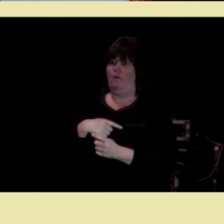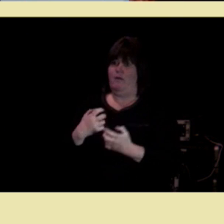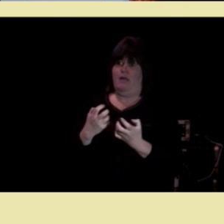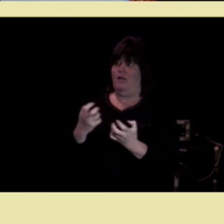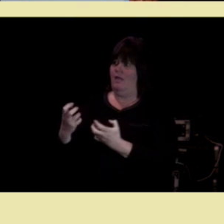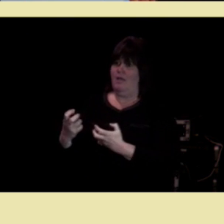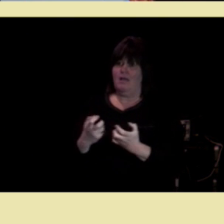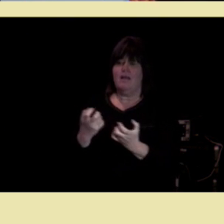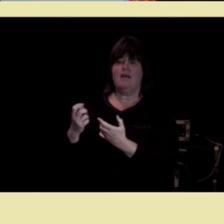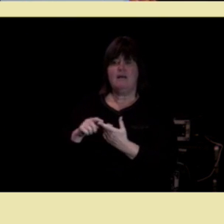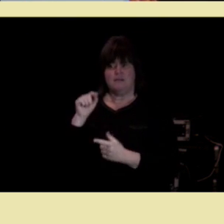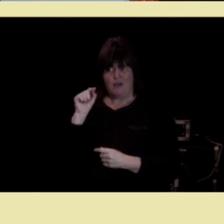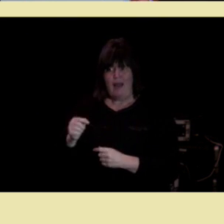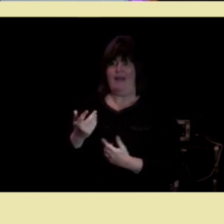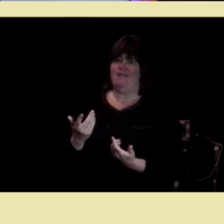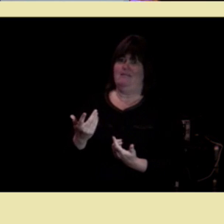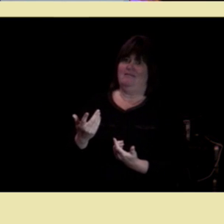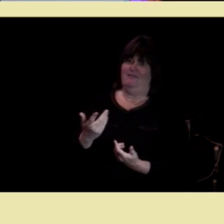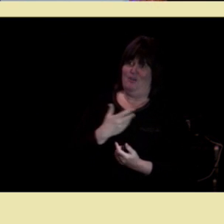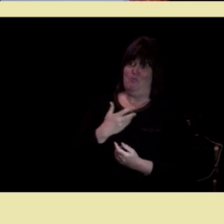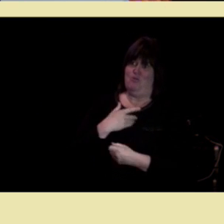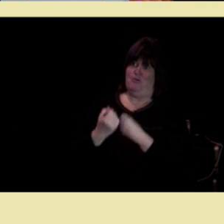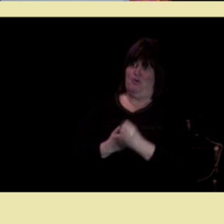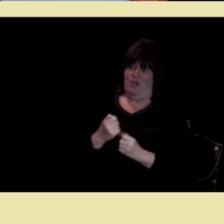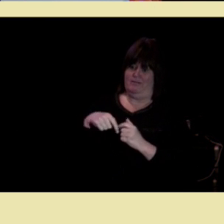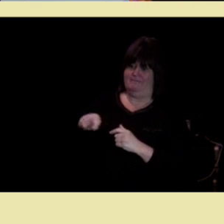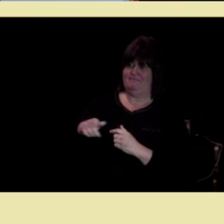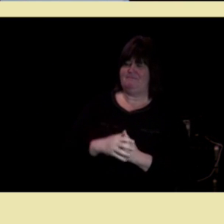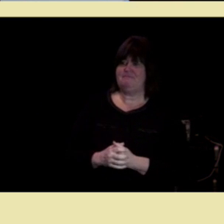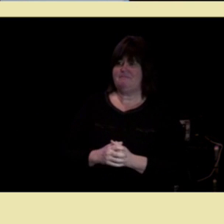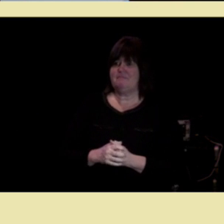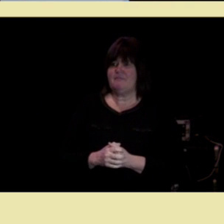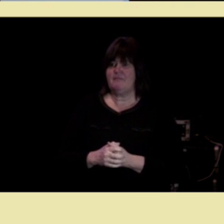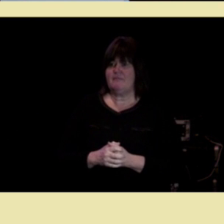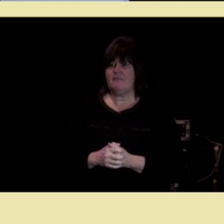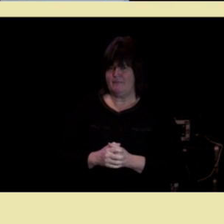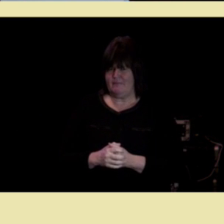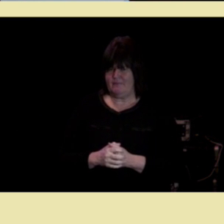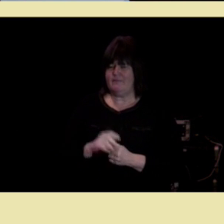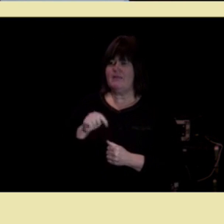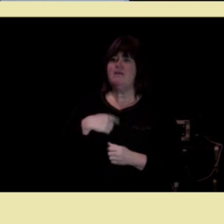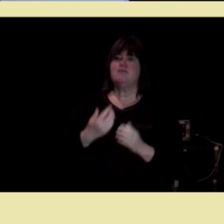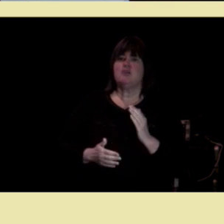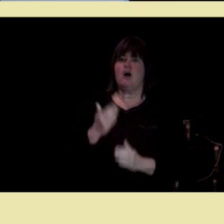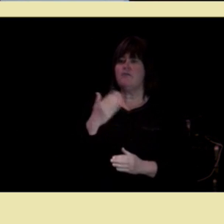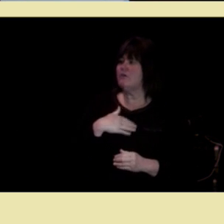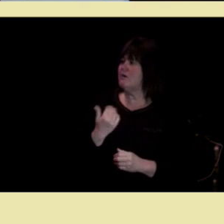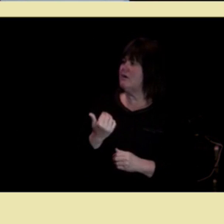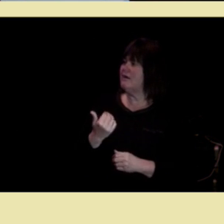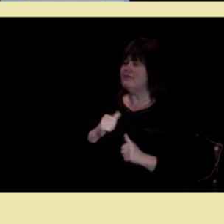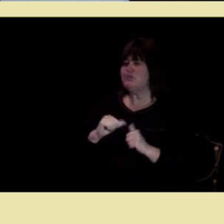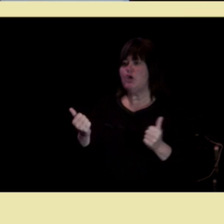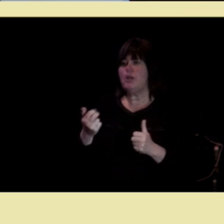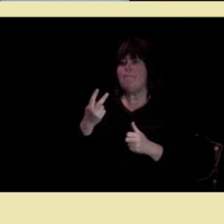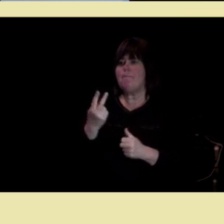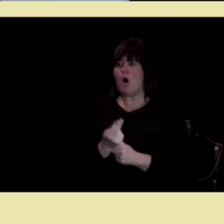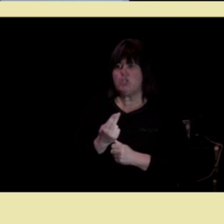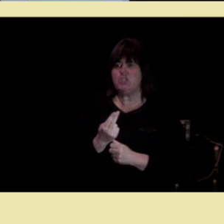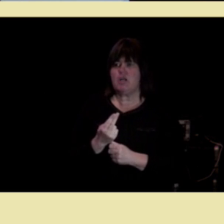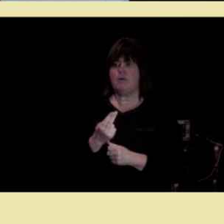Så her har vi mye å gå på, dere. Helt avslutningsvis, en større partnerskapstenkning om